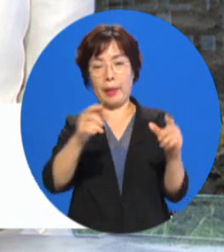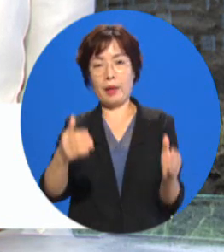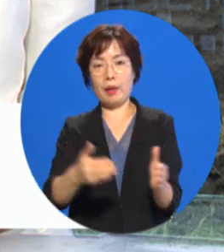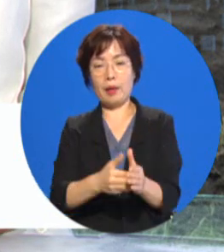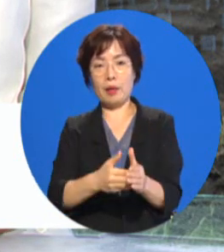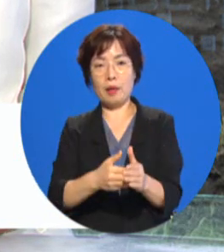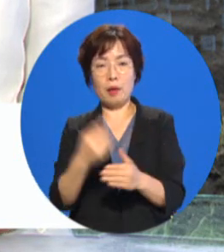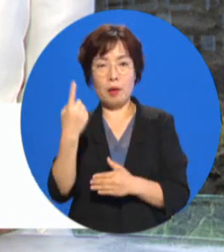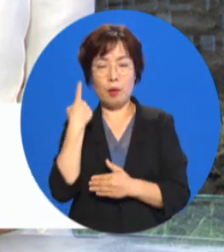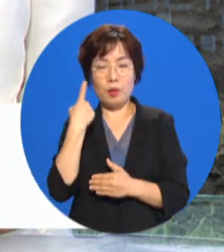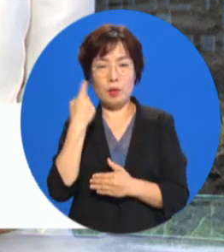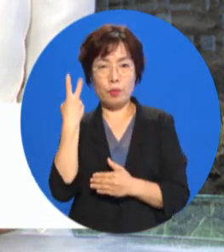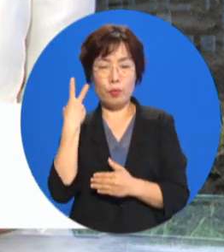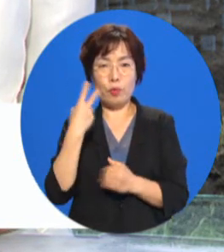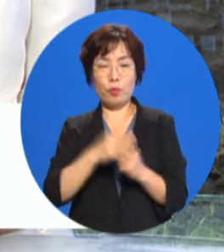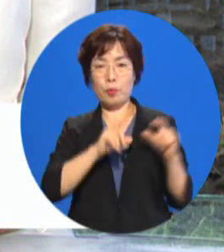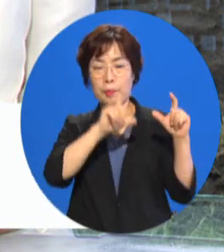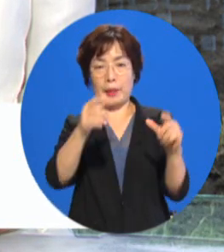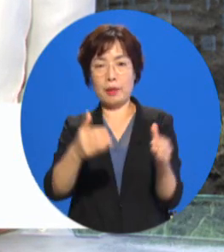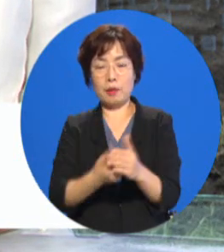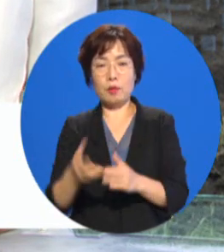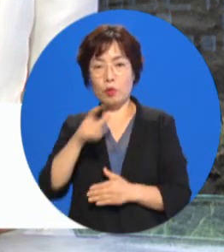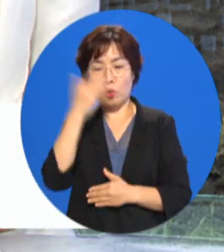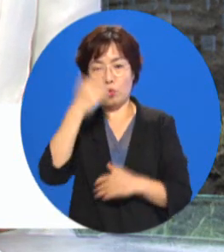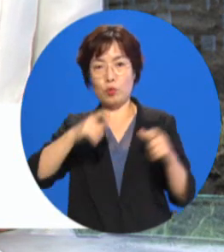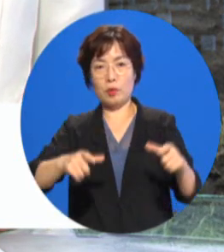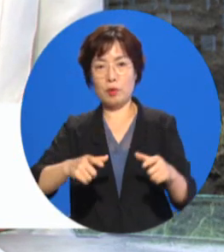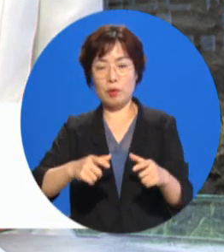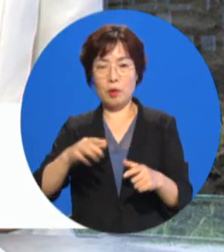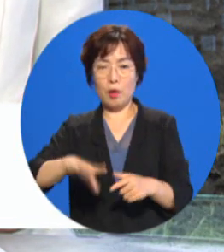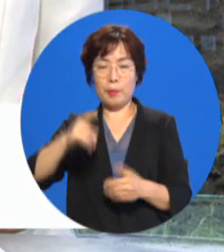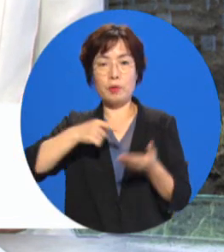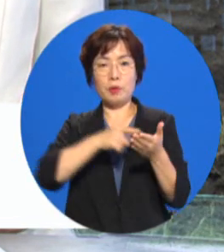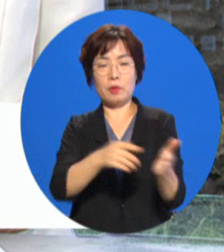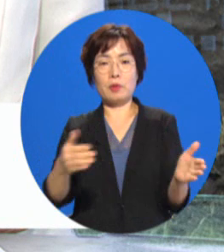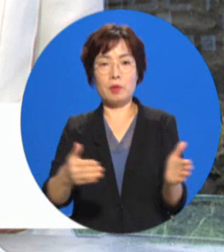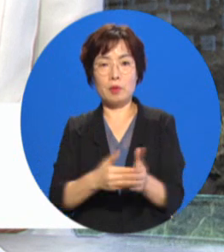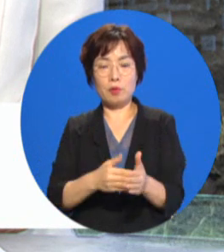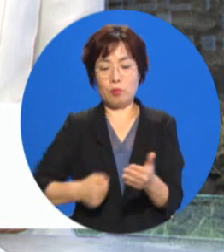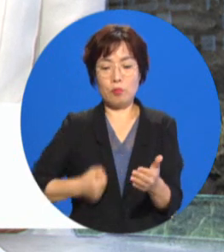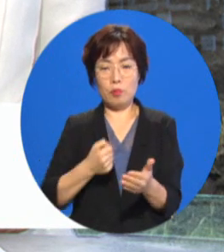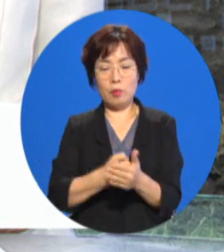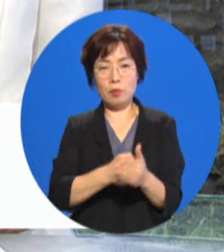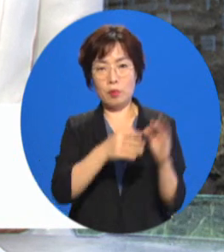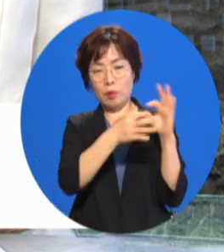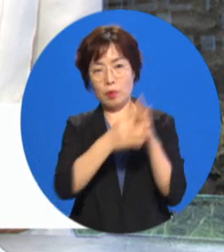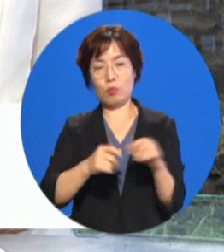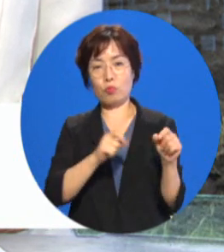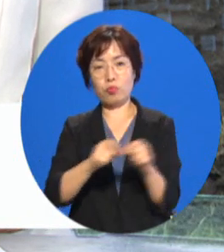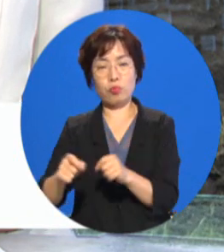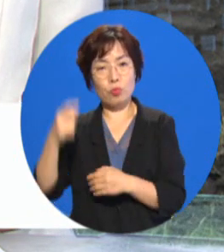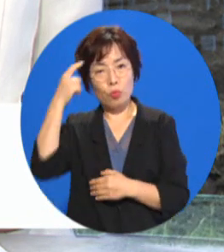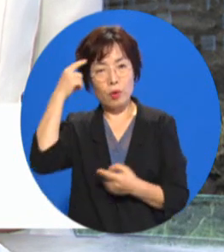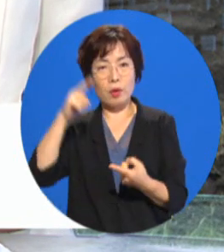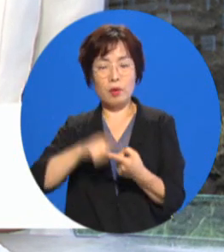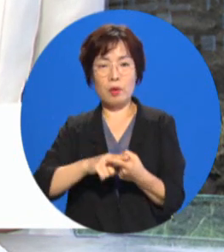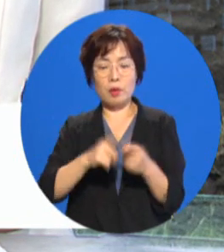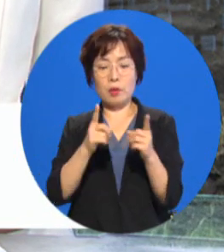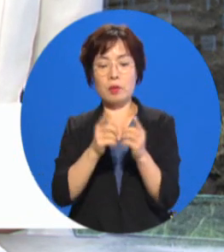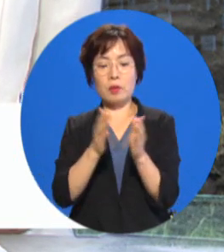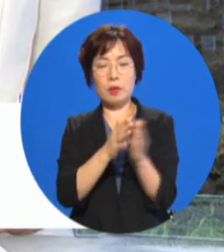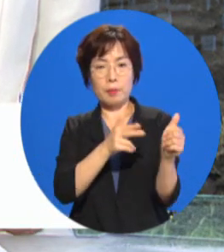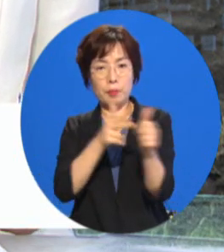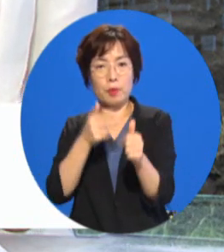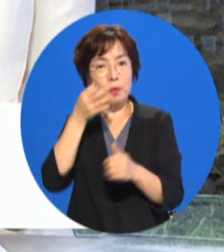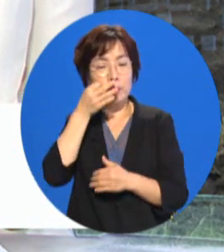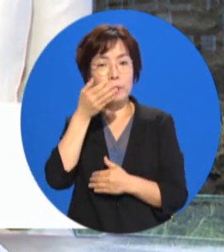내려서 엊그제 통보를 했는데요. 여수는 신청이 먼저 들어갔는데도 결정을 계속 미루고 있네요. 어떤 상황인지 자세한 내용